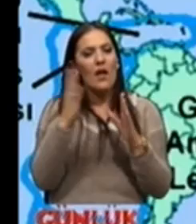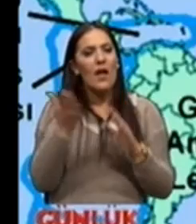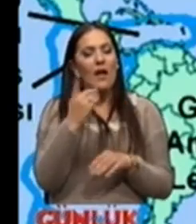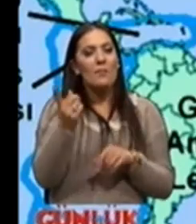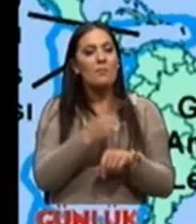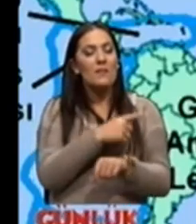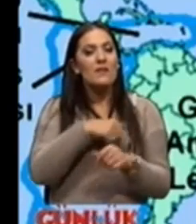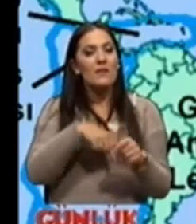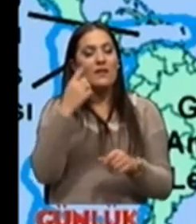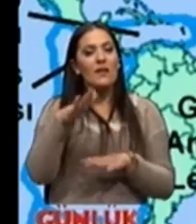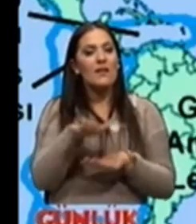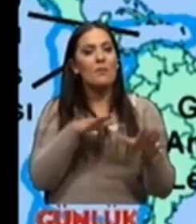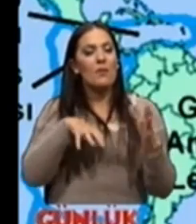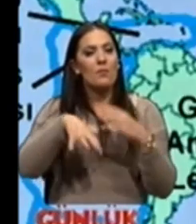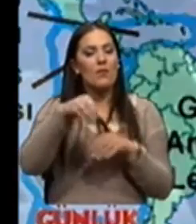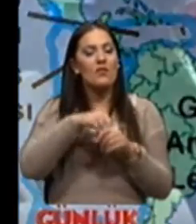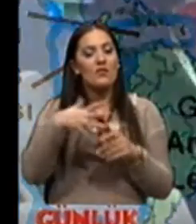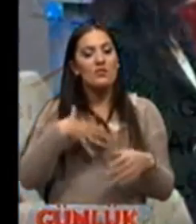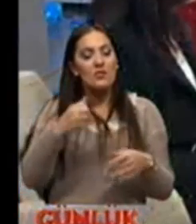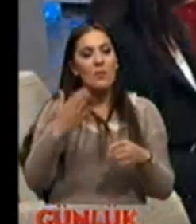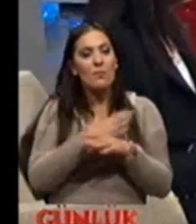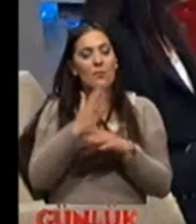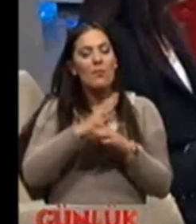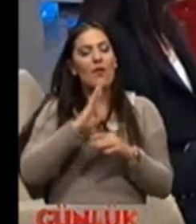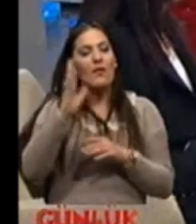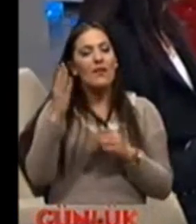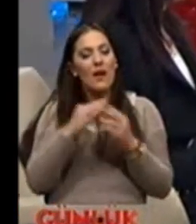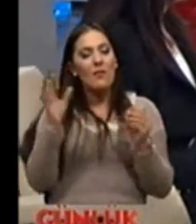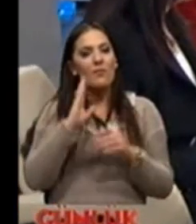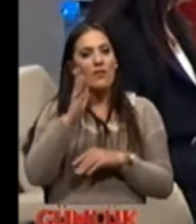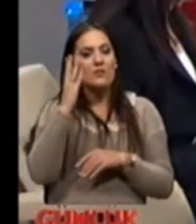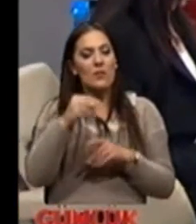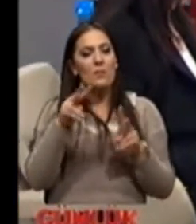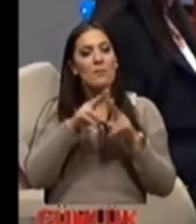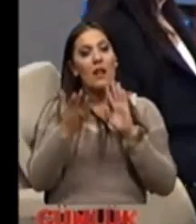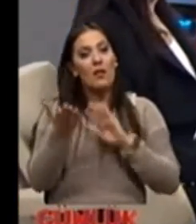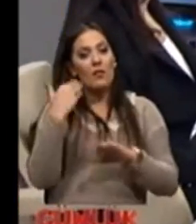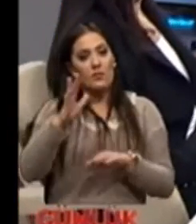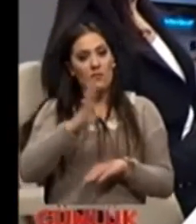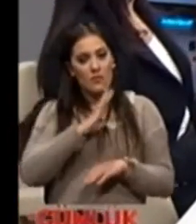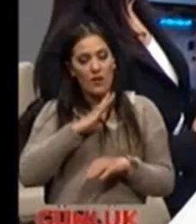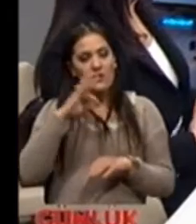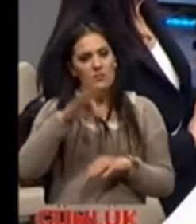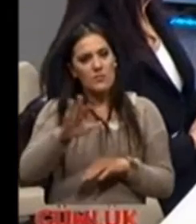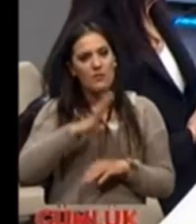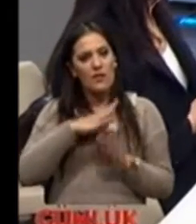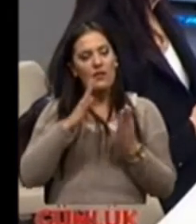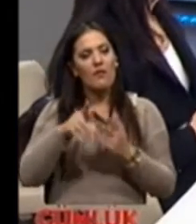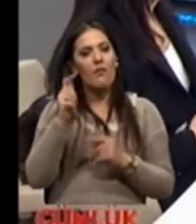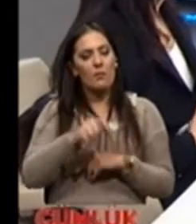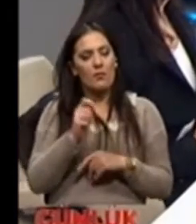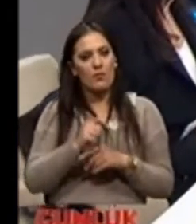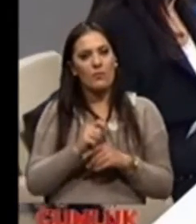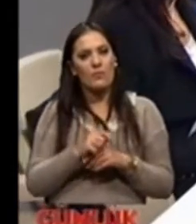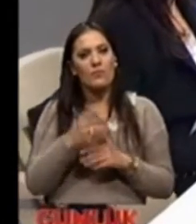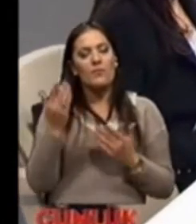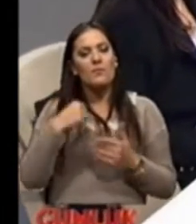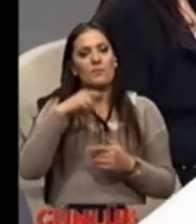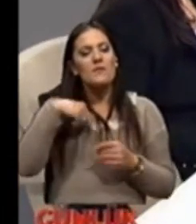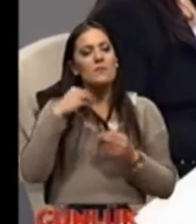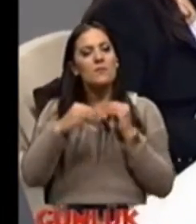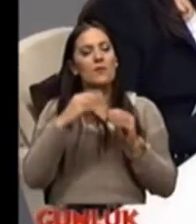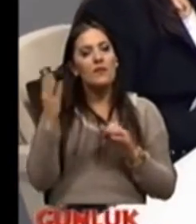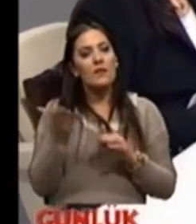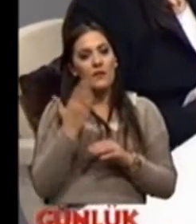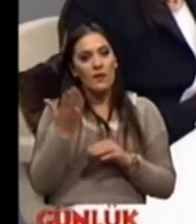birinci derece deprem bölgeleri, can ve mal kaybının en fazla olduğu, milattan önce de vardı, şimdi de var, devam ediyor. İşte bizim derdimiz